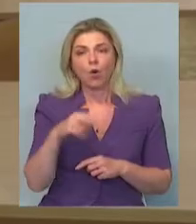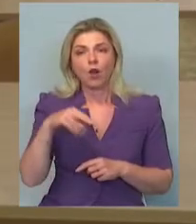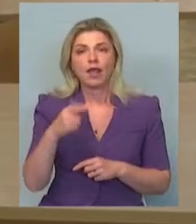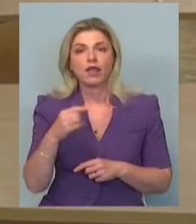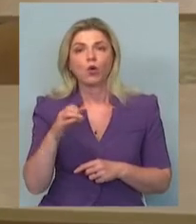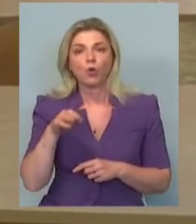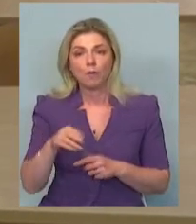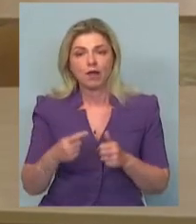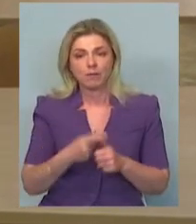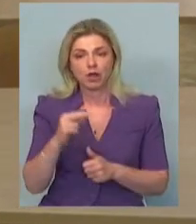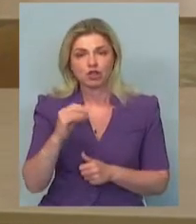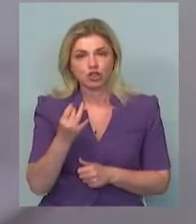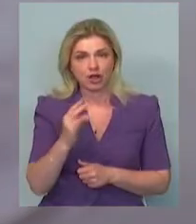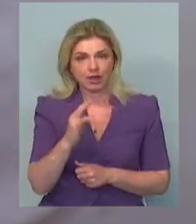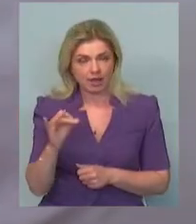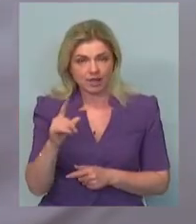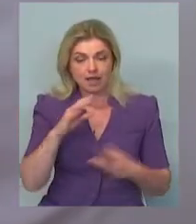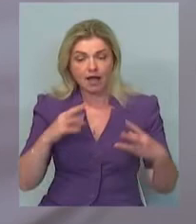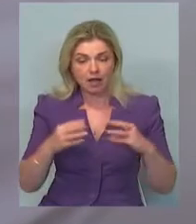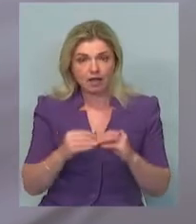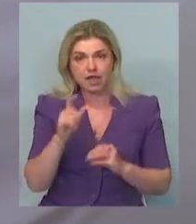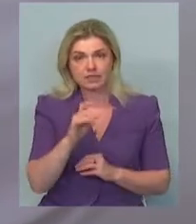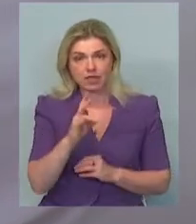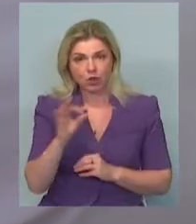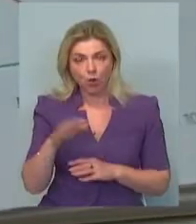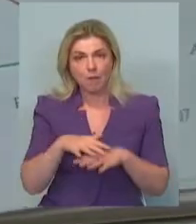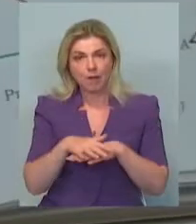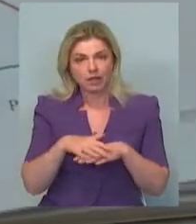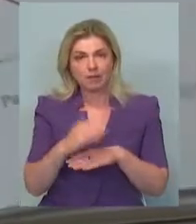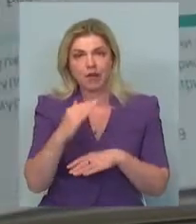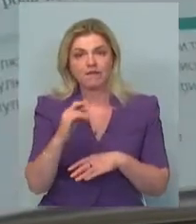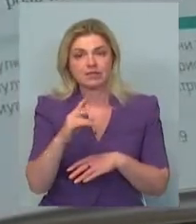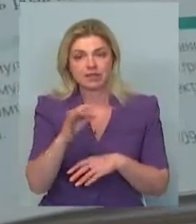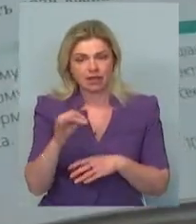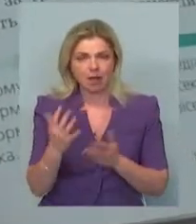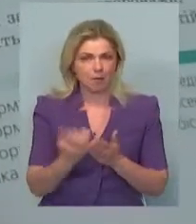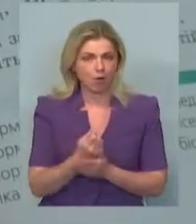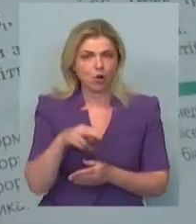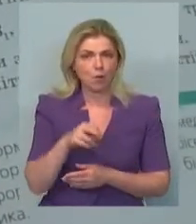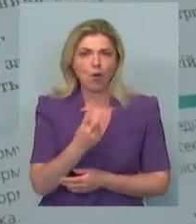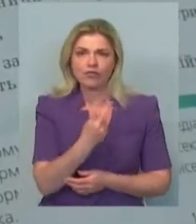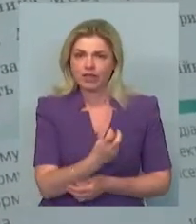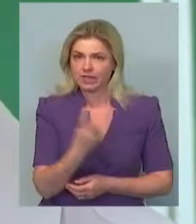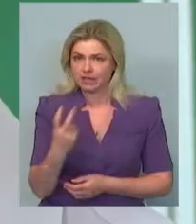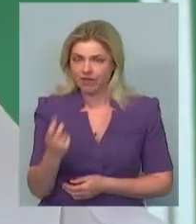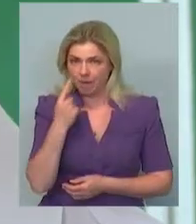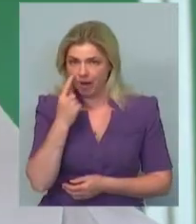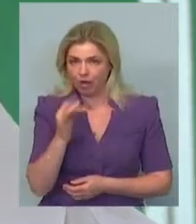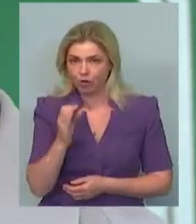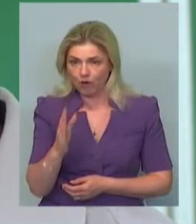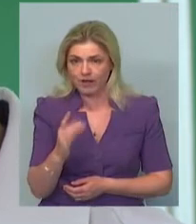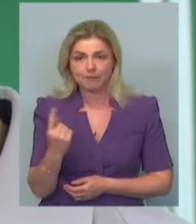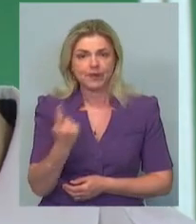імені Володимира Чайки. За результатами ЗНО з математики та фізики отримав найвищі оцінки – по 200 балів. Ділиться, єдине,